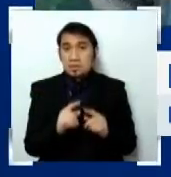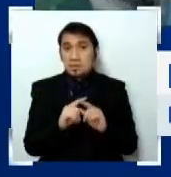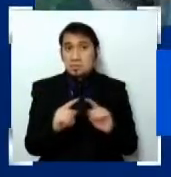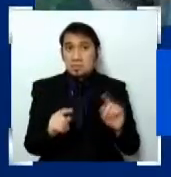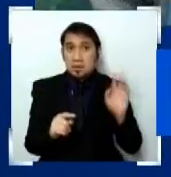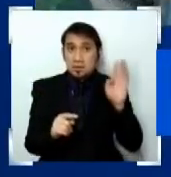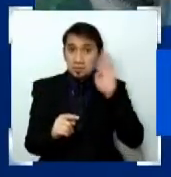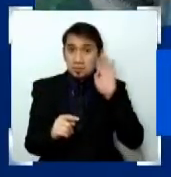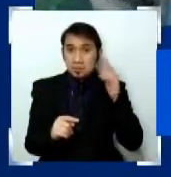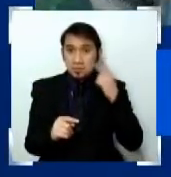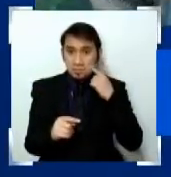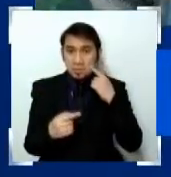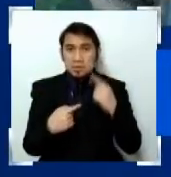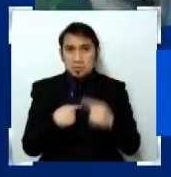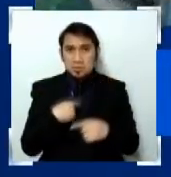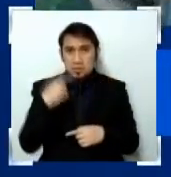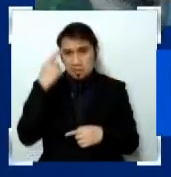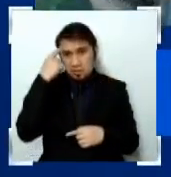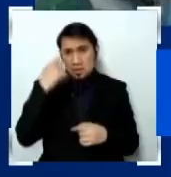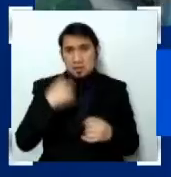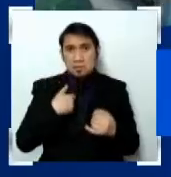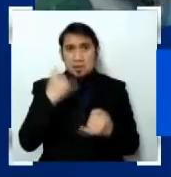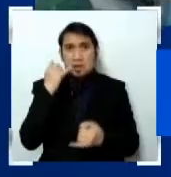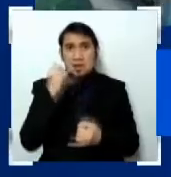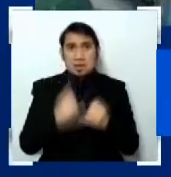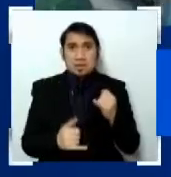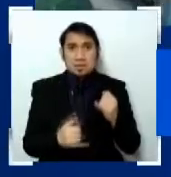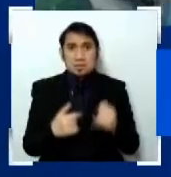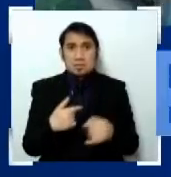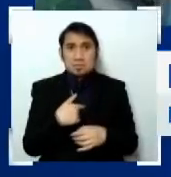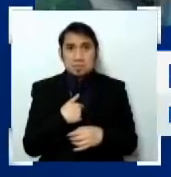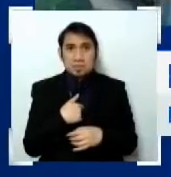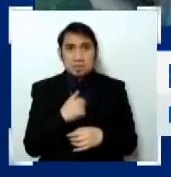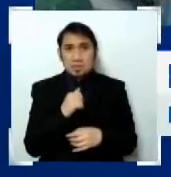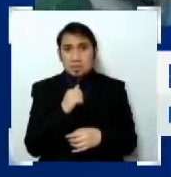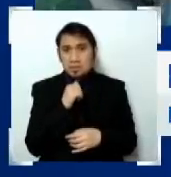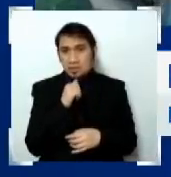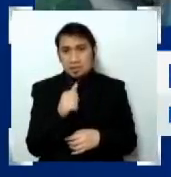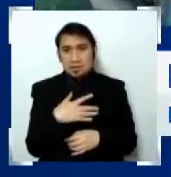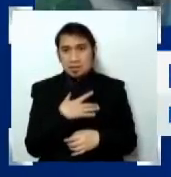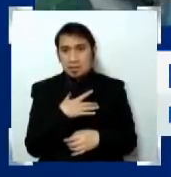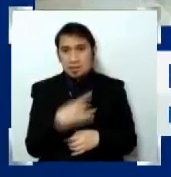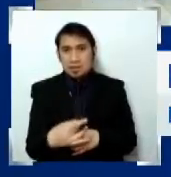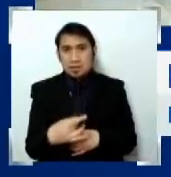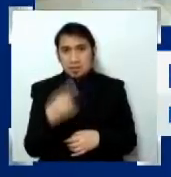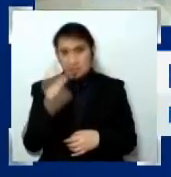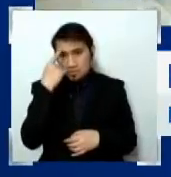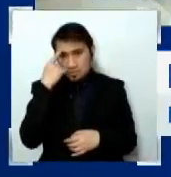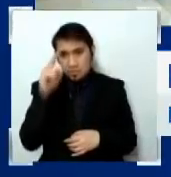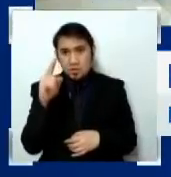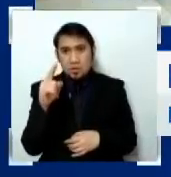last. I am not interested to run for the